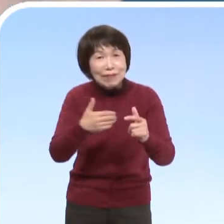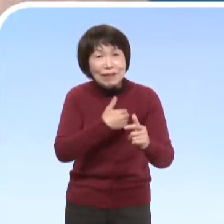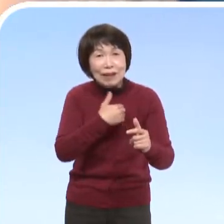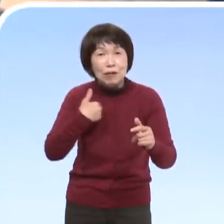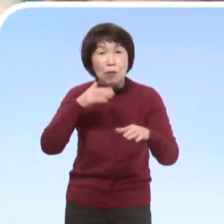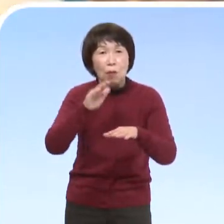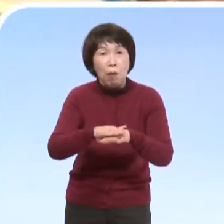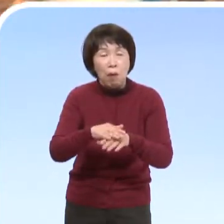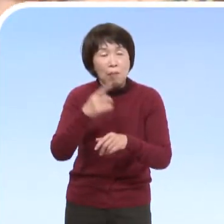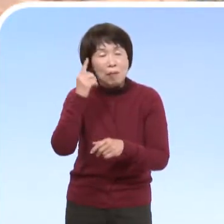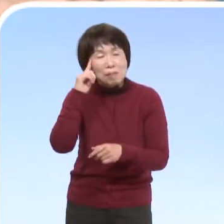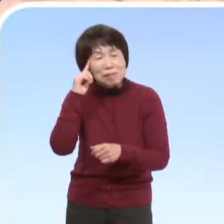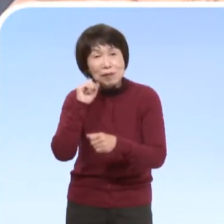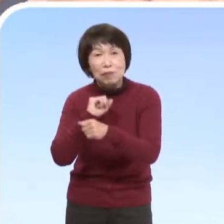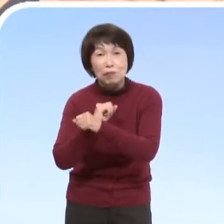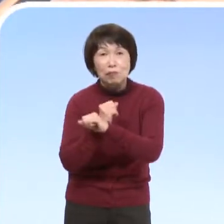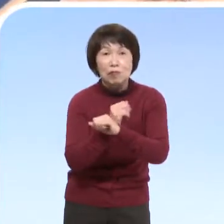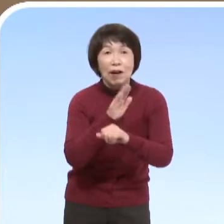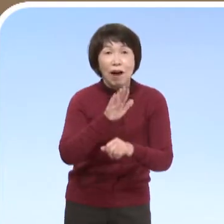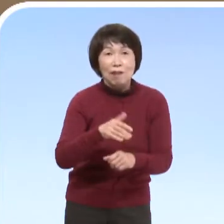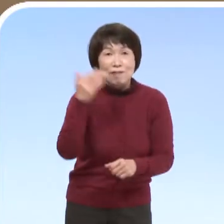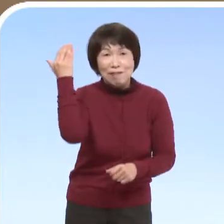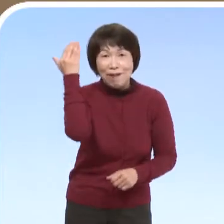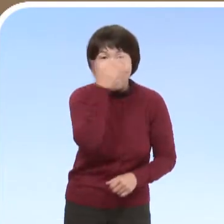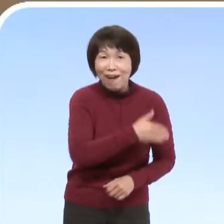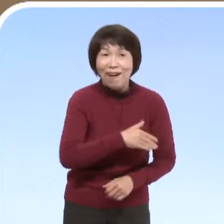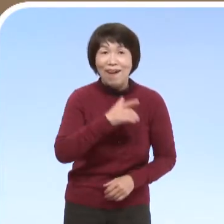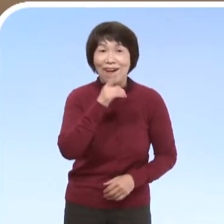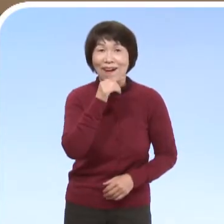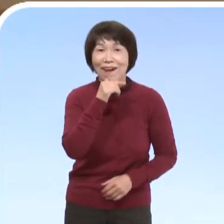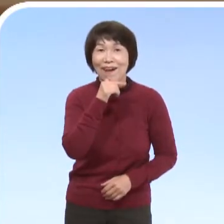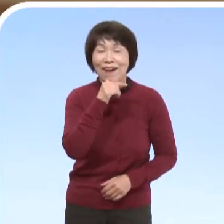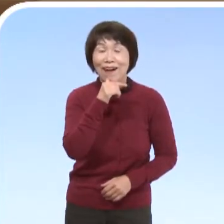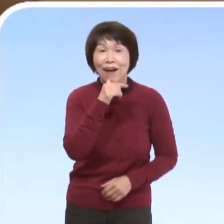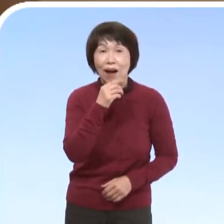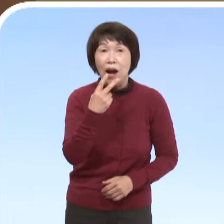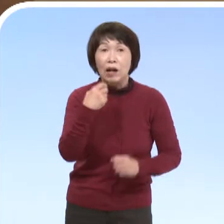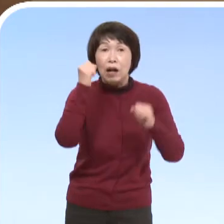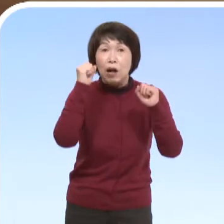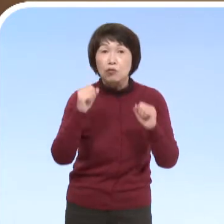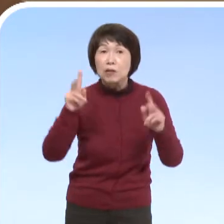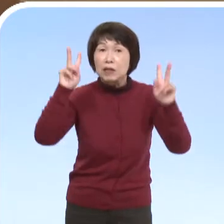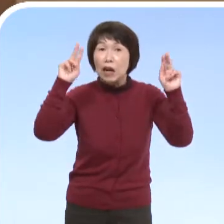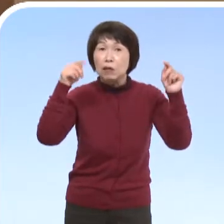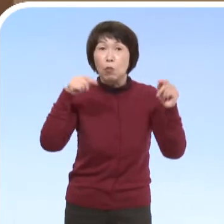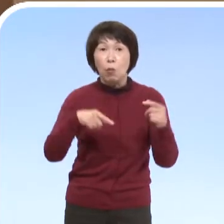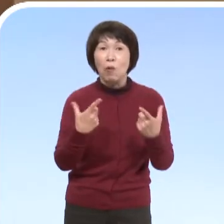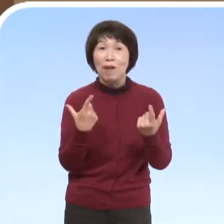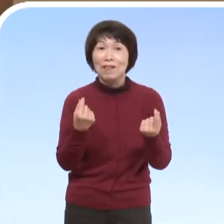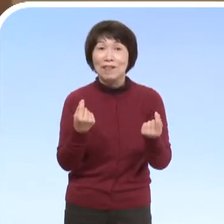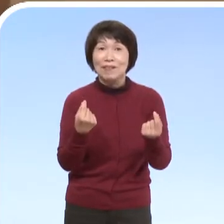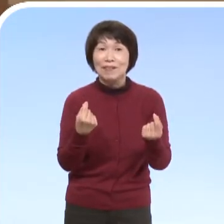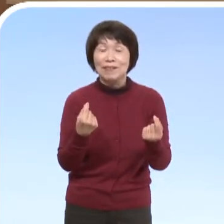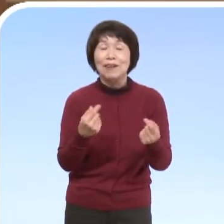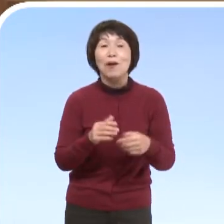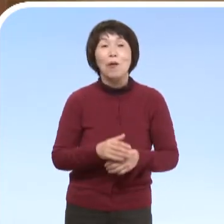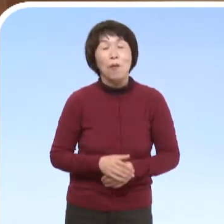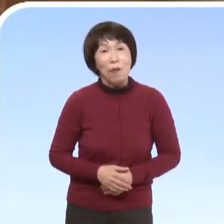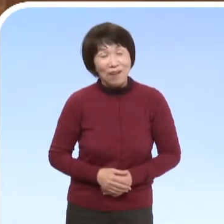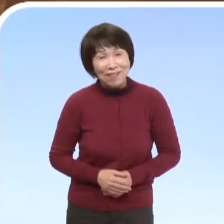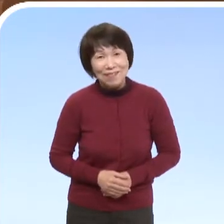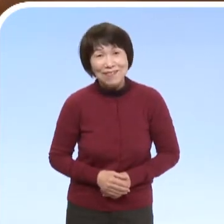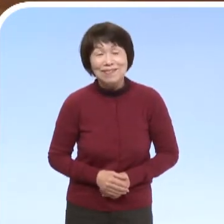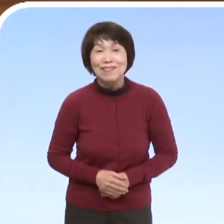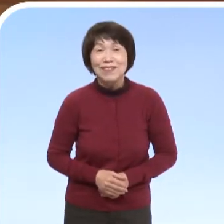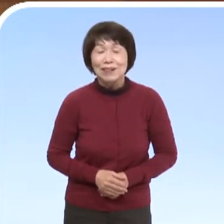うことも考えてらっしゃいます。それがこのね、まあ一つこの霞ガニという形になってるんですよ。いやーでも